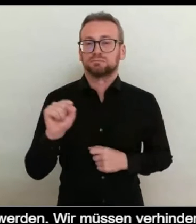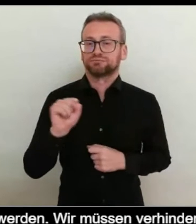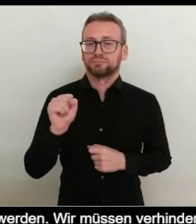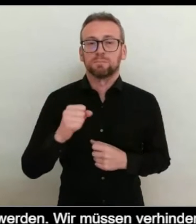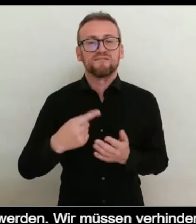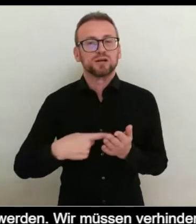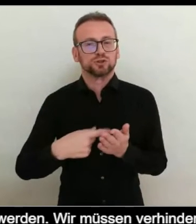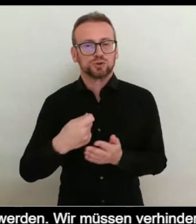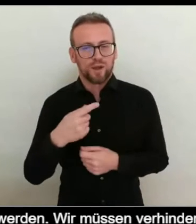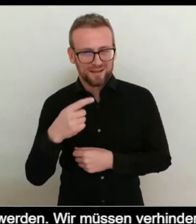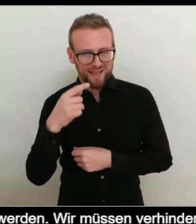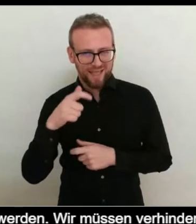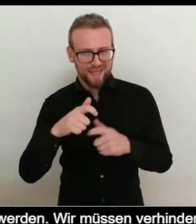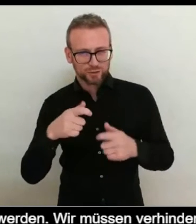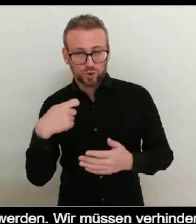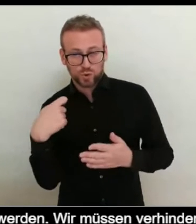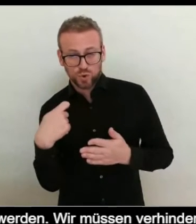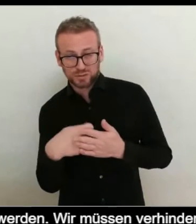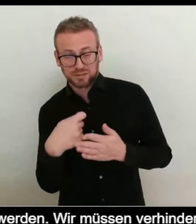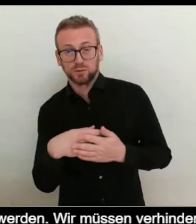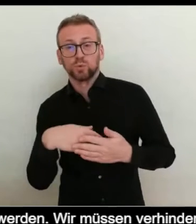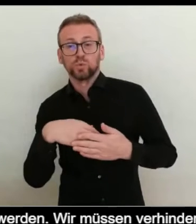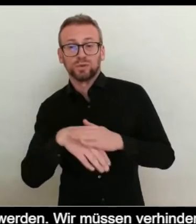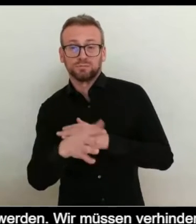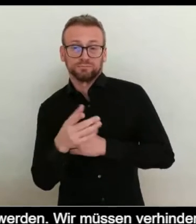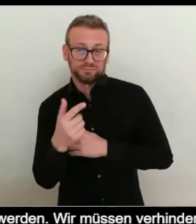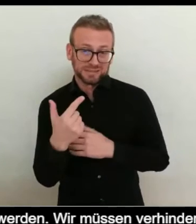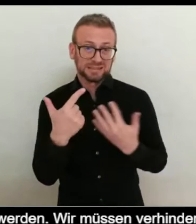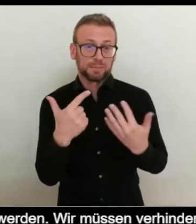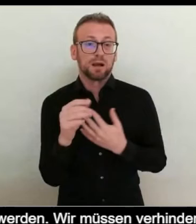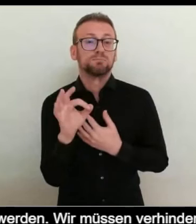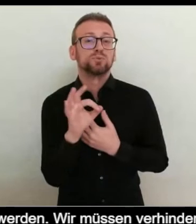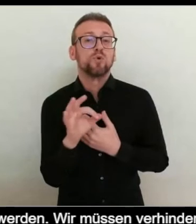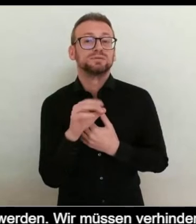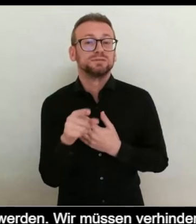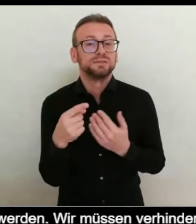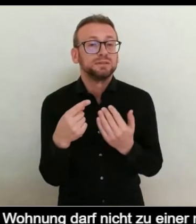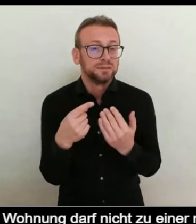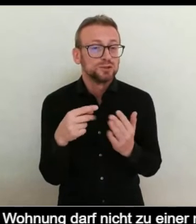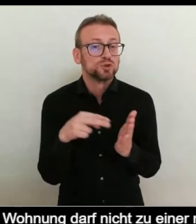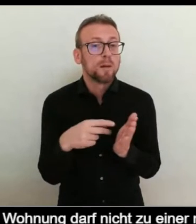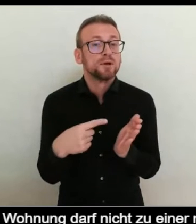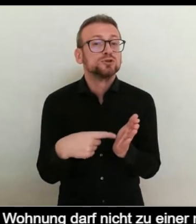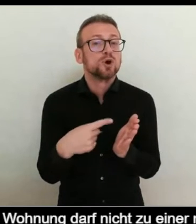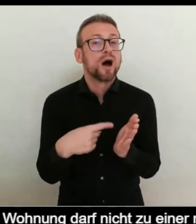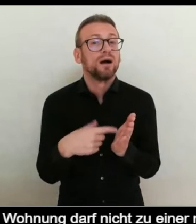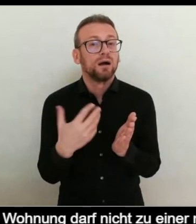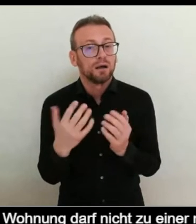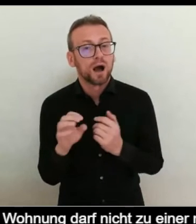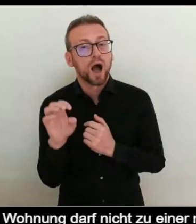das Thema Klimaschutz. Mir ist ein Anliegen, gerade in einem Land wie Nordrhein-Westfalen, einem Industrieland, das schon viele